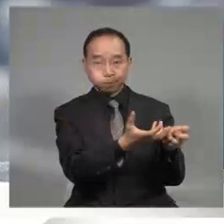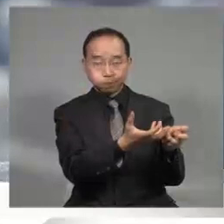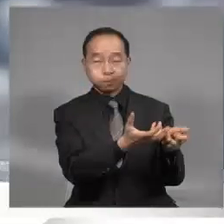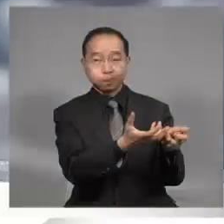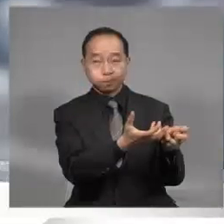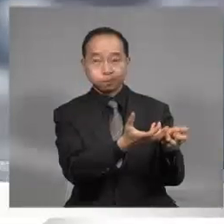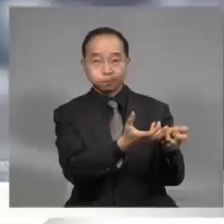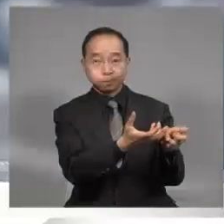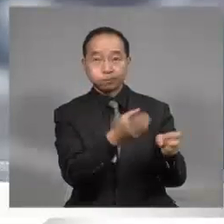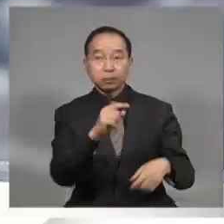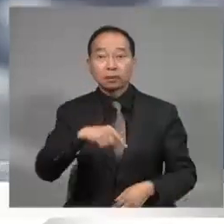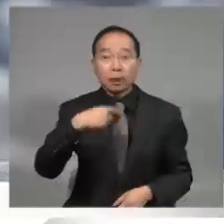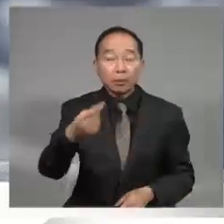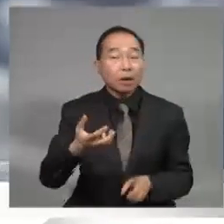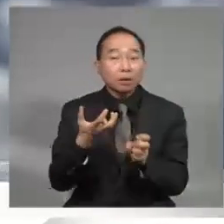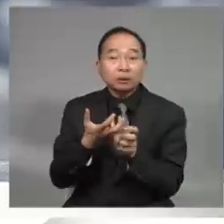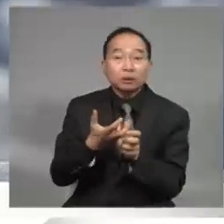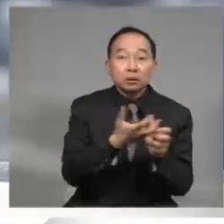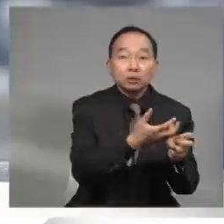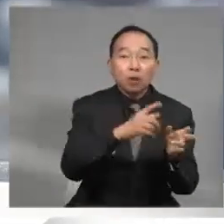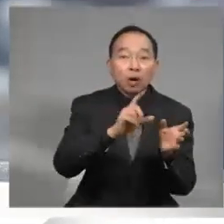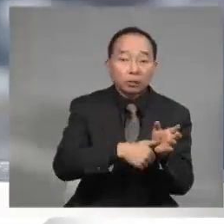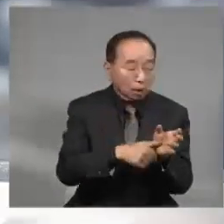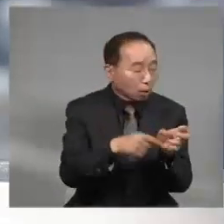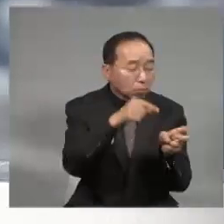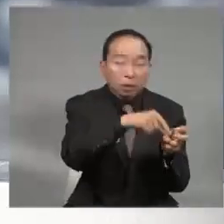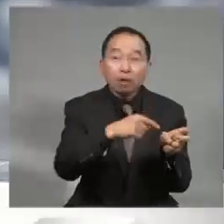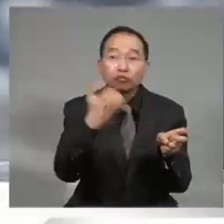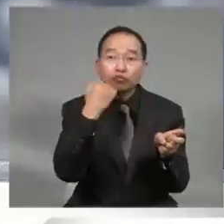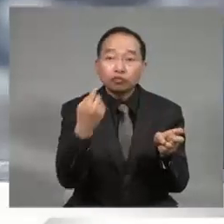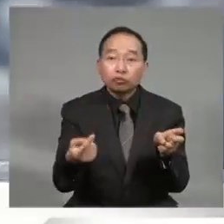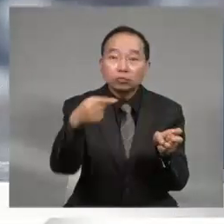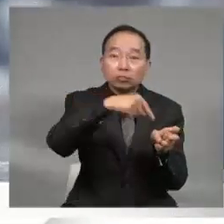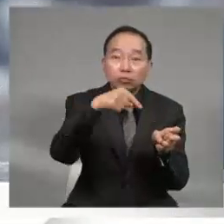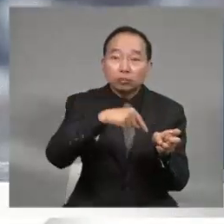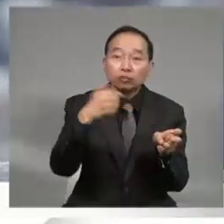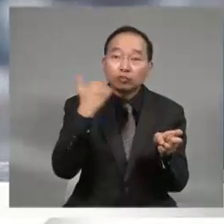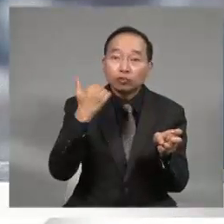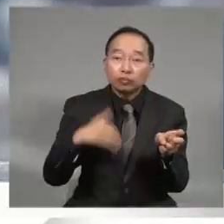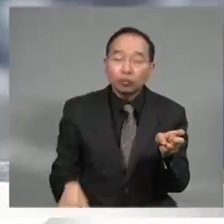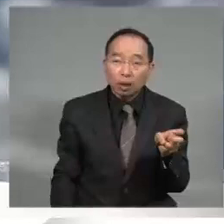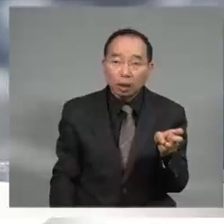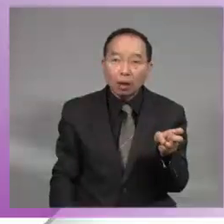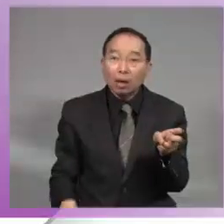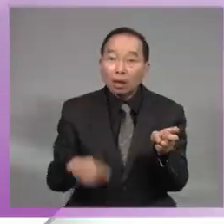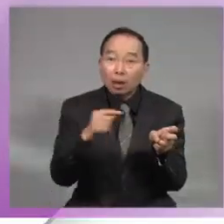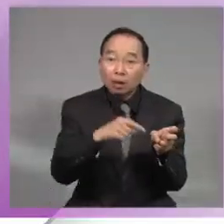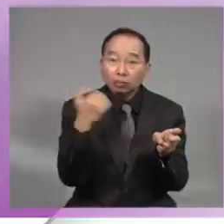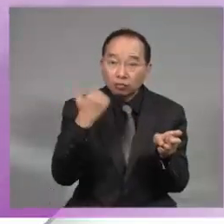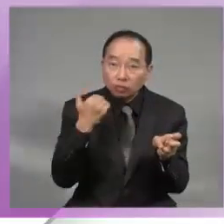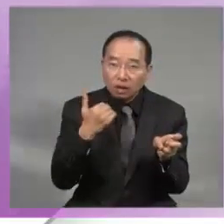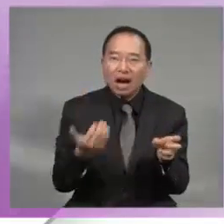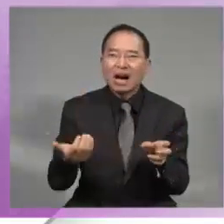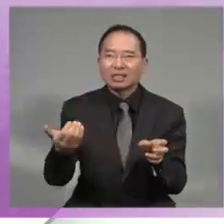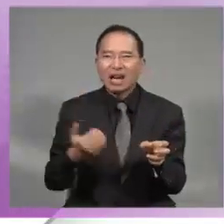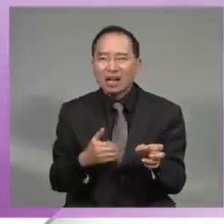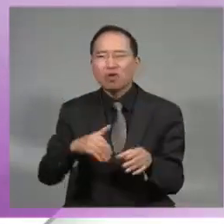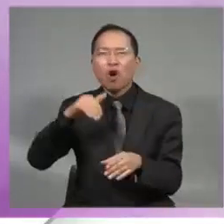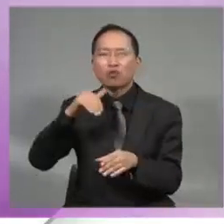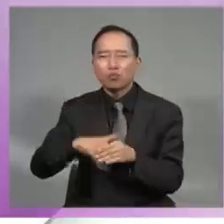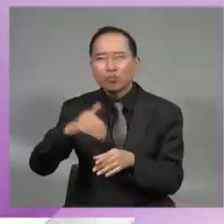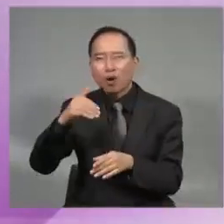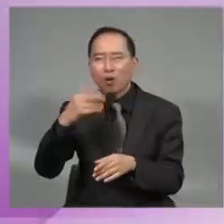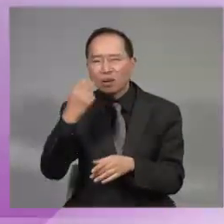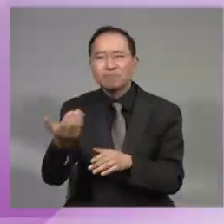되고 이송할 때는 그럼 어떤 분들이 그 차량에 좀 탑승을 하게 됩니까? 네, 이송에 참여하실 분들도 사전투표관리관이 미리 다